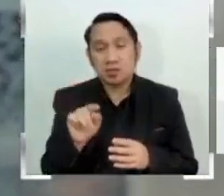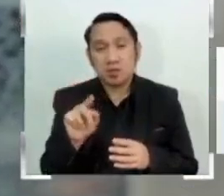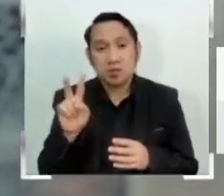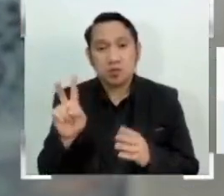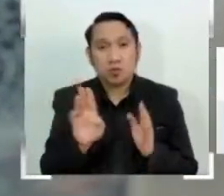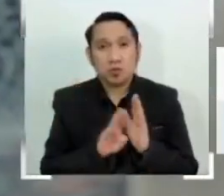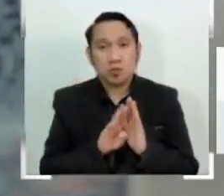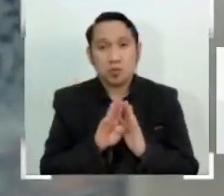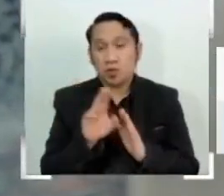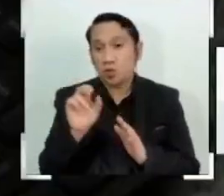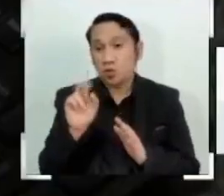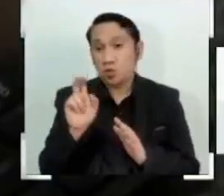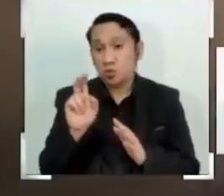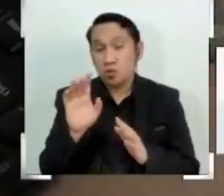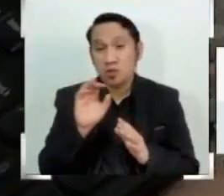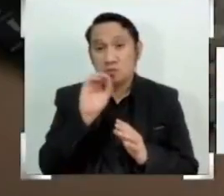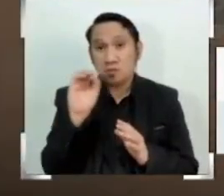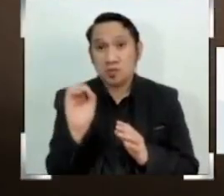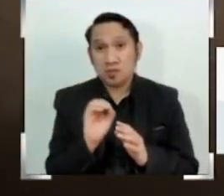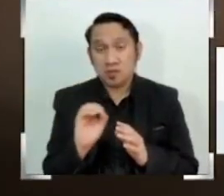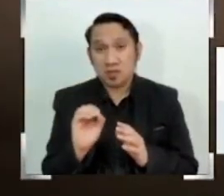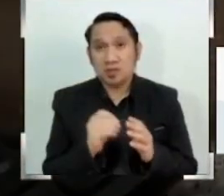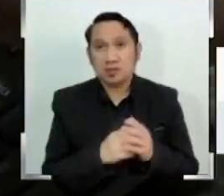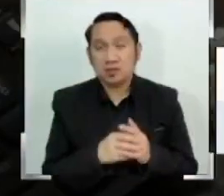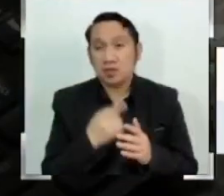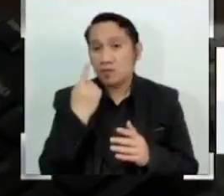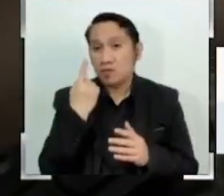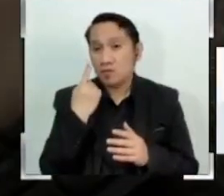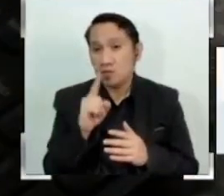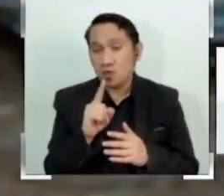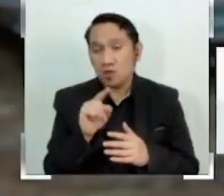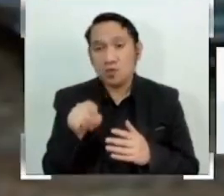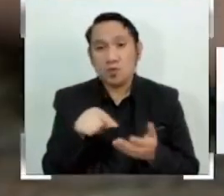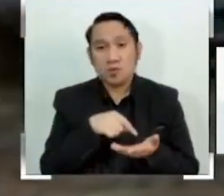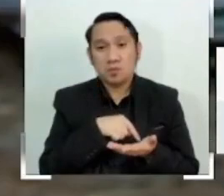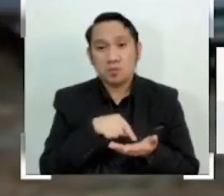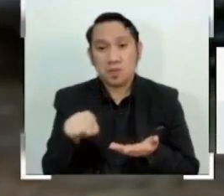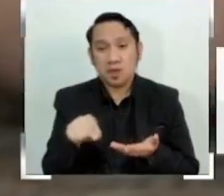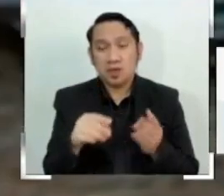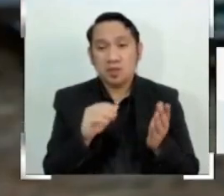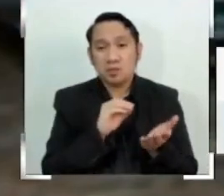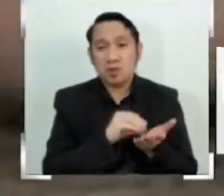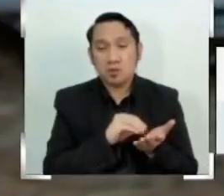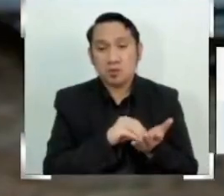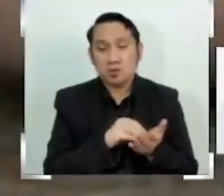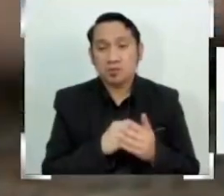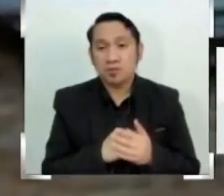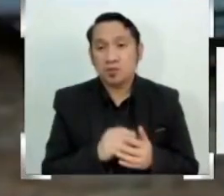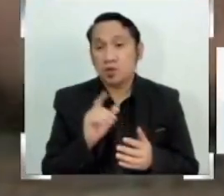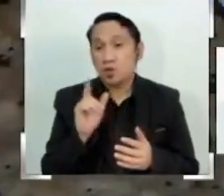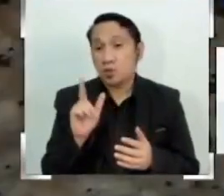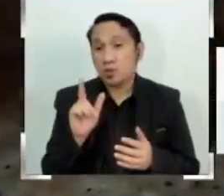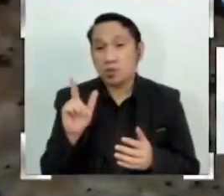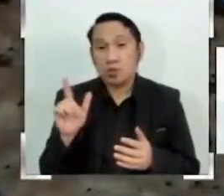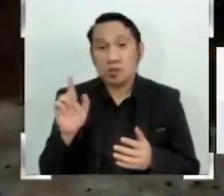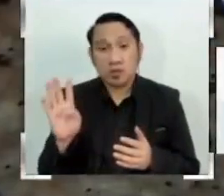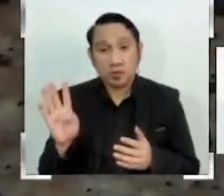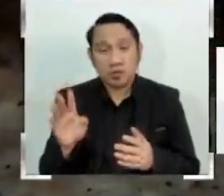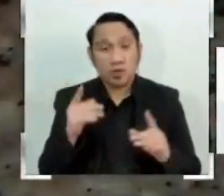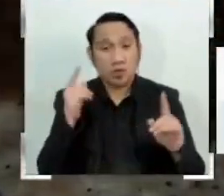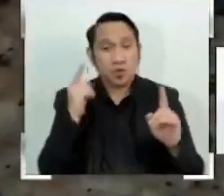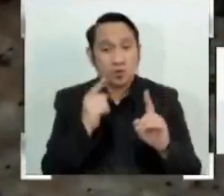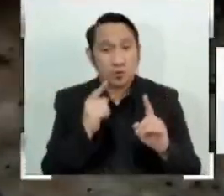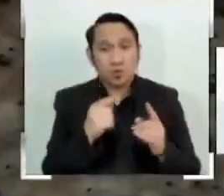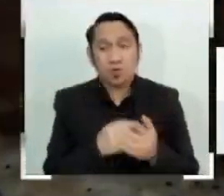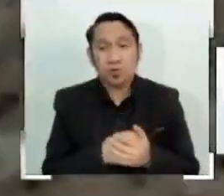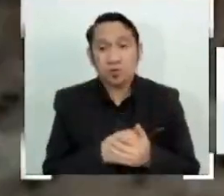12% ng panukalang budget ay para naman sa pagbabayad ng utang. Para sa 2024, ang projected fiscal deficit